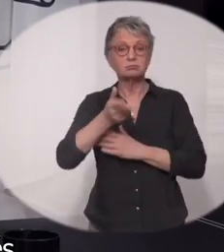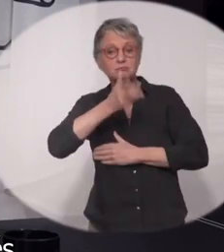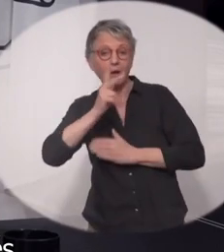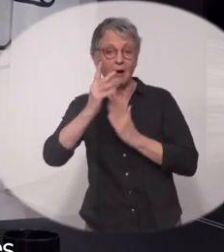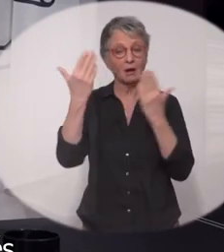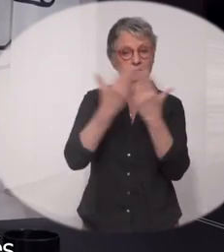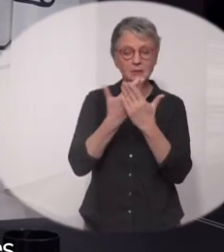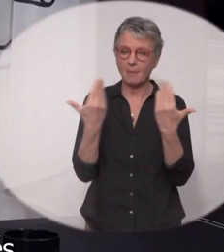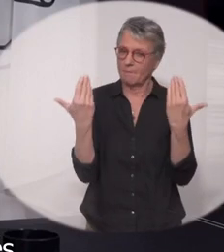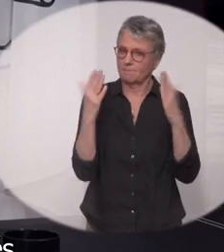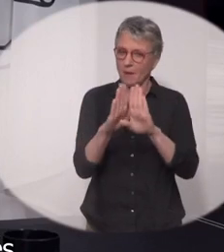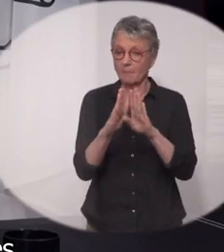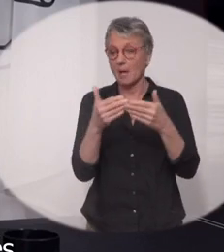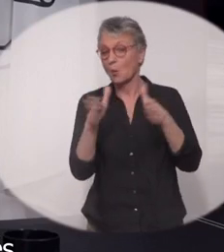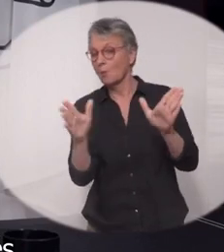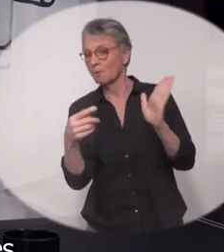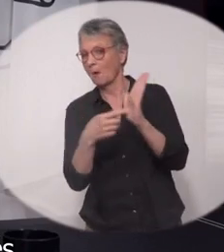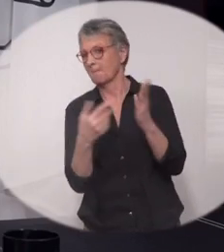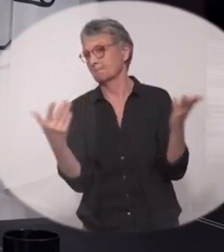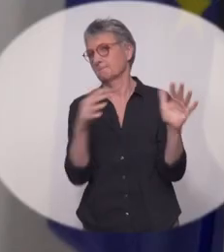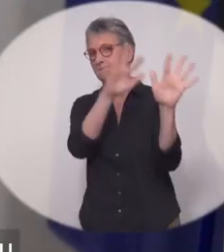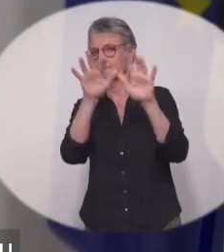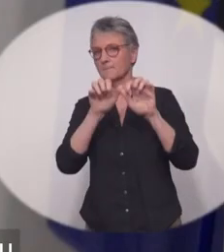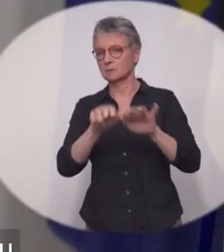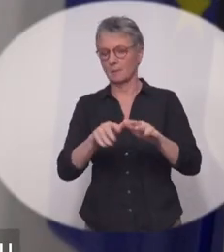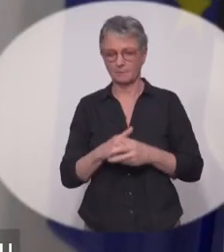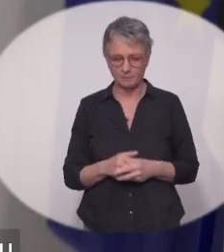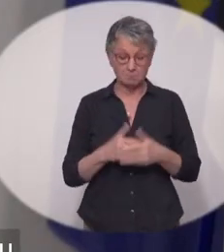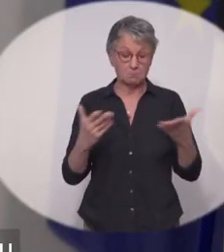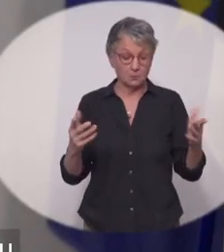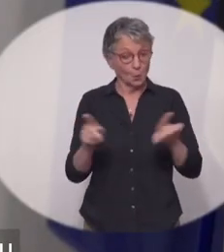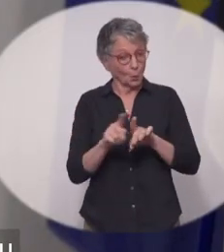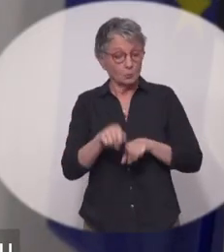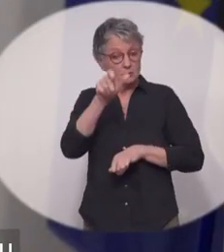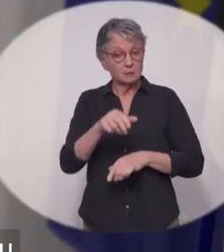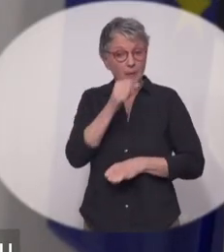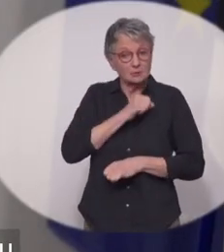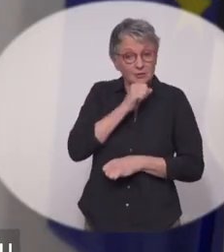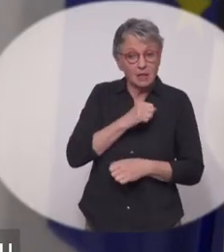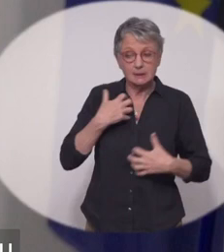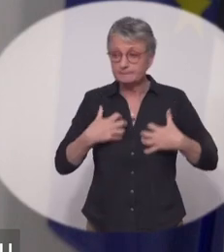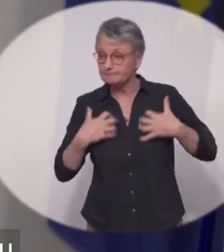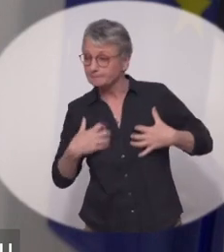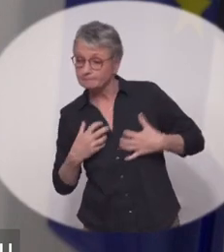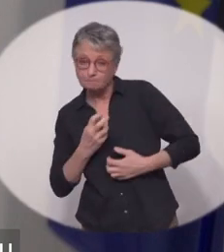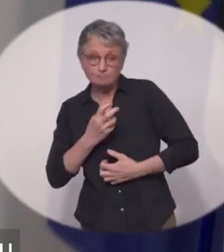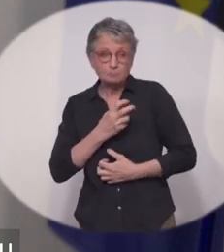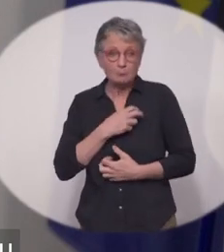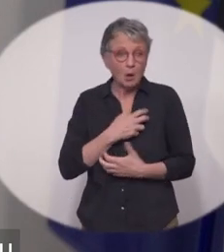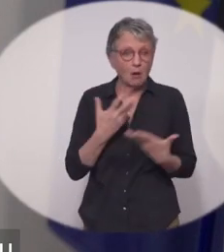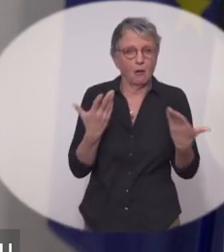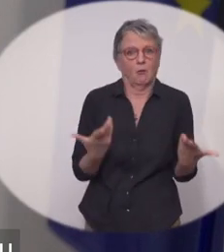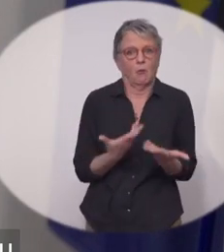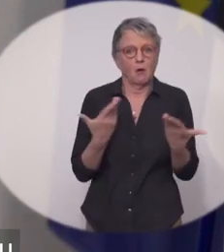et sans perspective certaines de réouverture je pense enfin aux personnes âgées prises en étau entre d'un côté